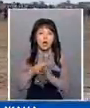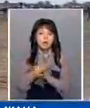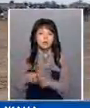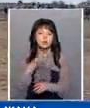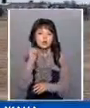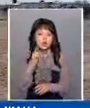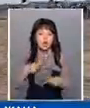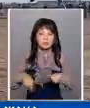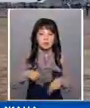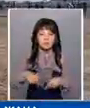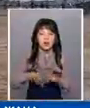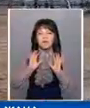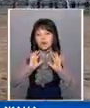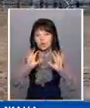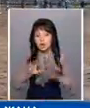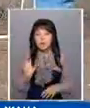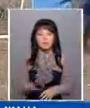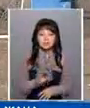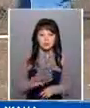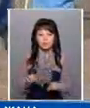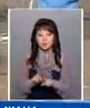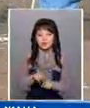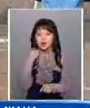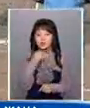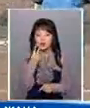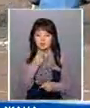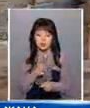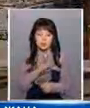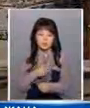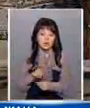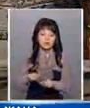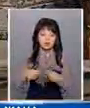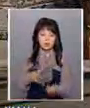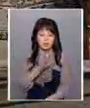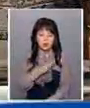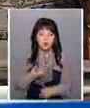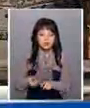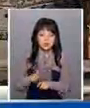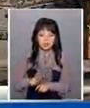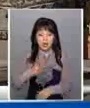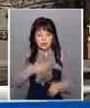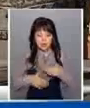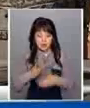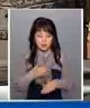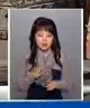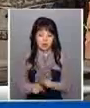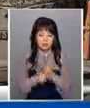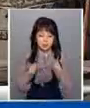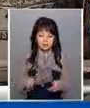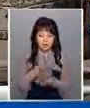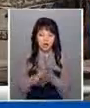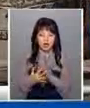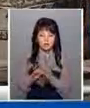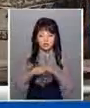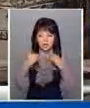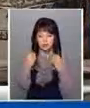футбол, волейбол, баскетбол және қол күрестен күш сынасып мықтыларды анықтады. Өте қуаныштымыз, ауылымызда стадион ашылып жатыр.